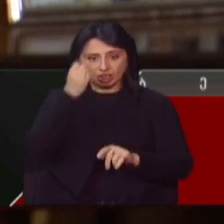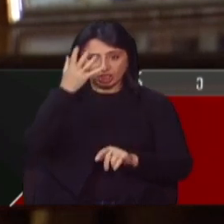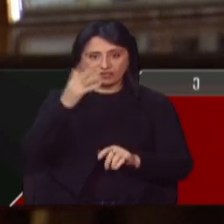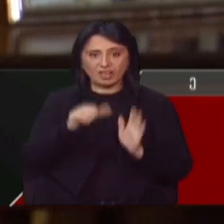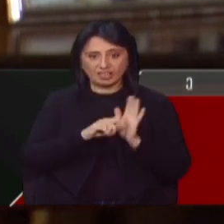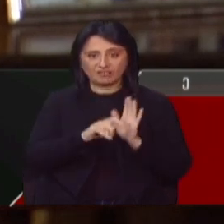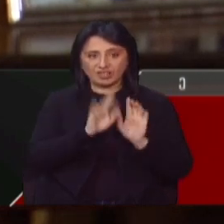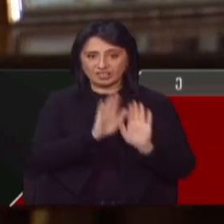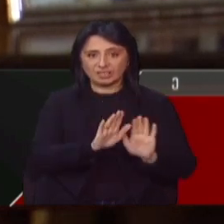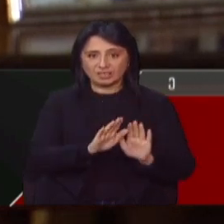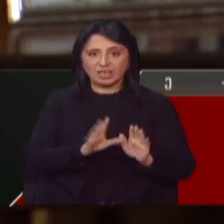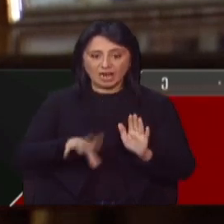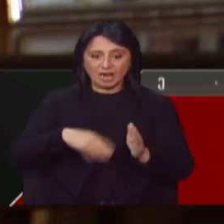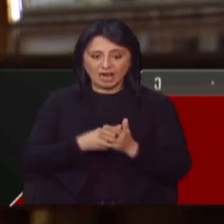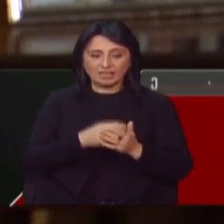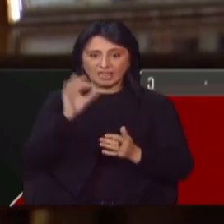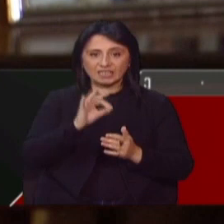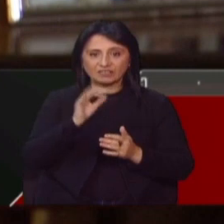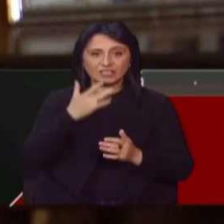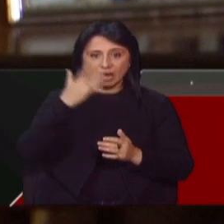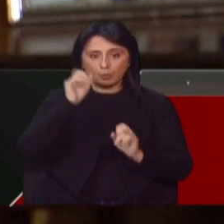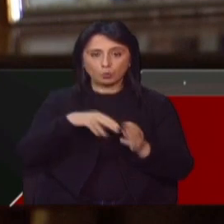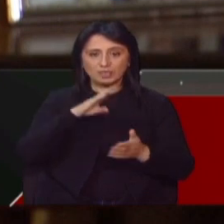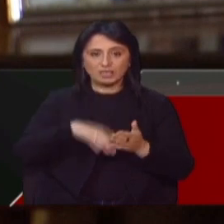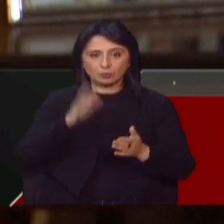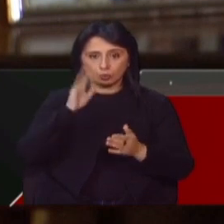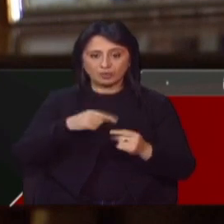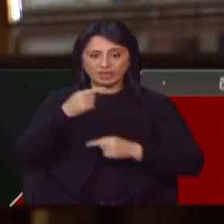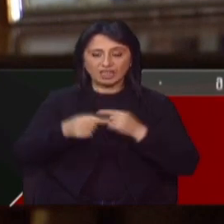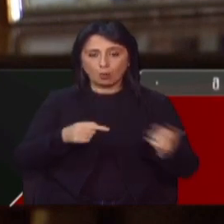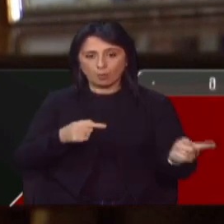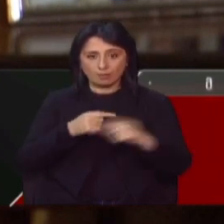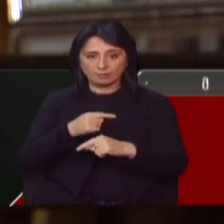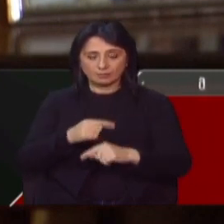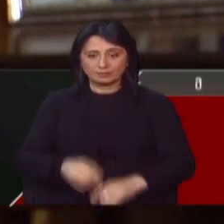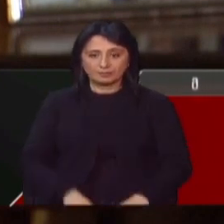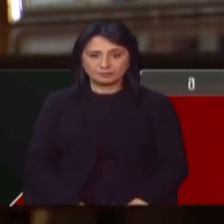ჭკვიანური ინვესტიცია, რომელიც გადაიხდის დივიდენდებს ამერიკის უსაფრთხოებისთვის თაობების განმავლობაში.